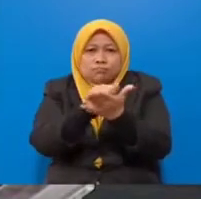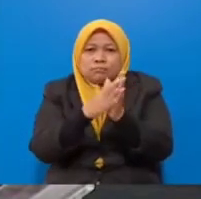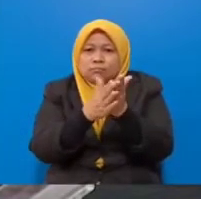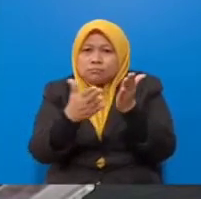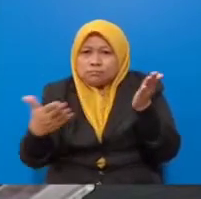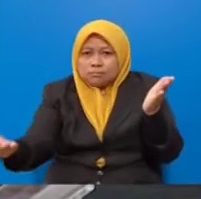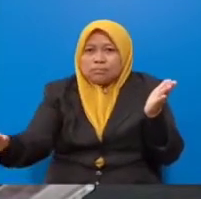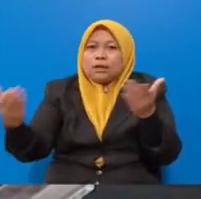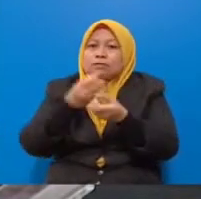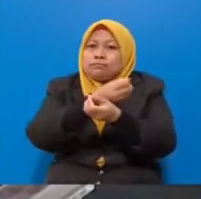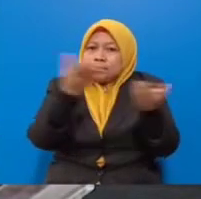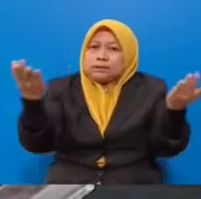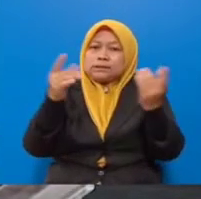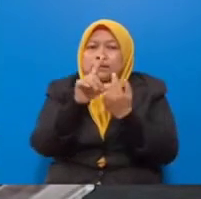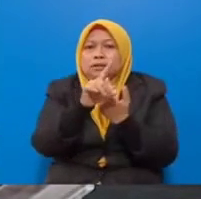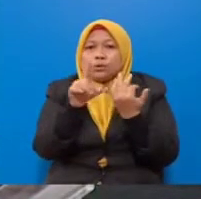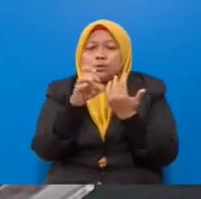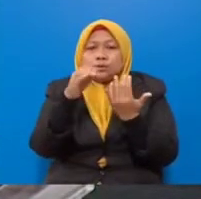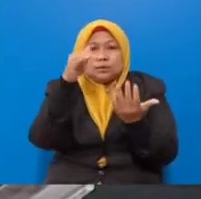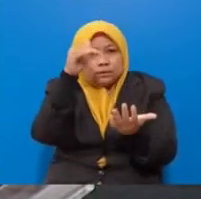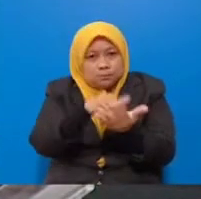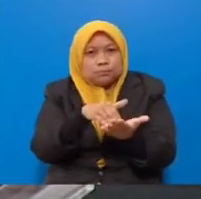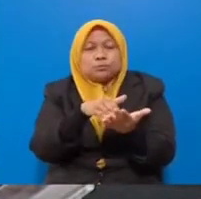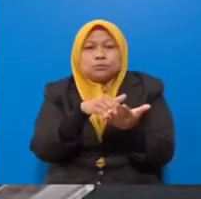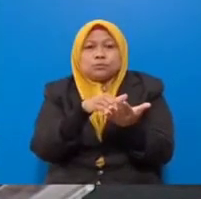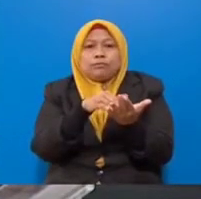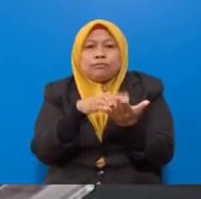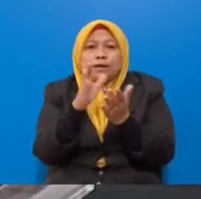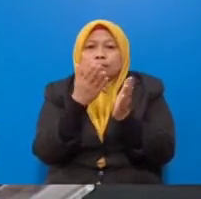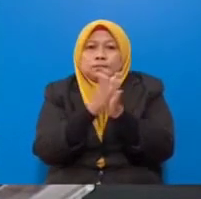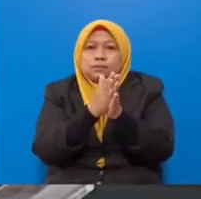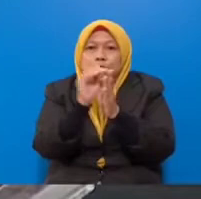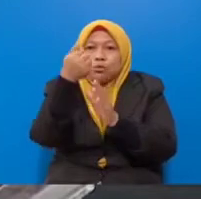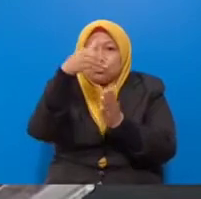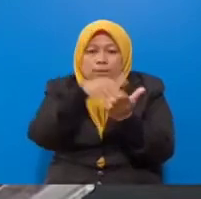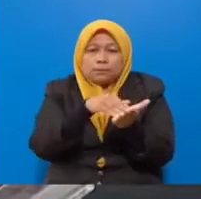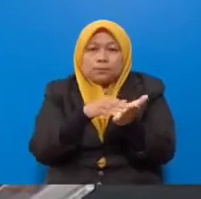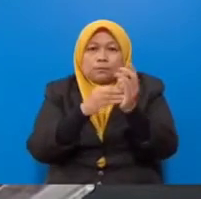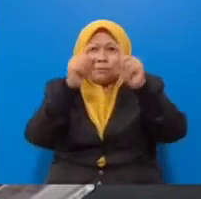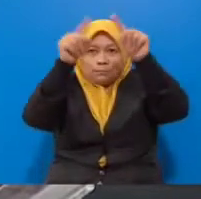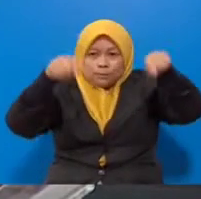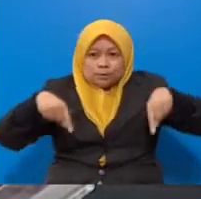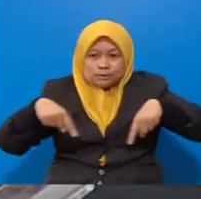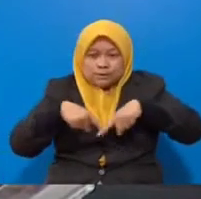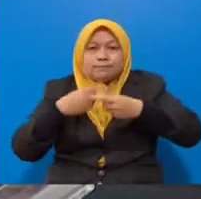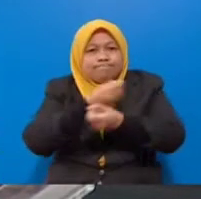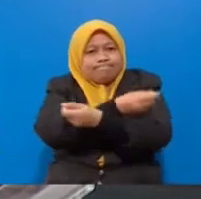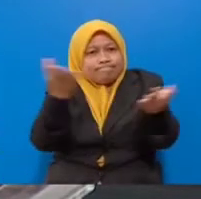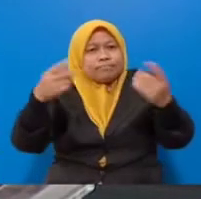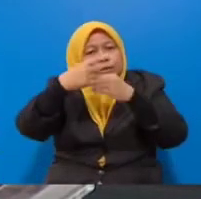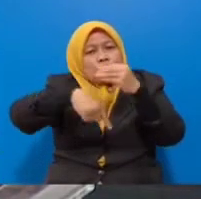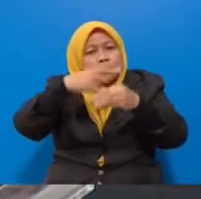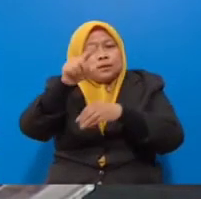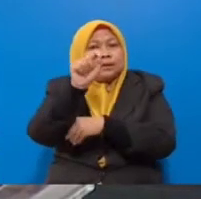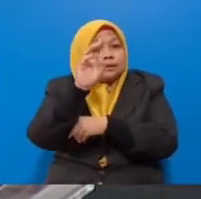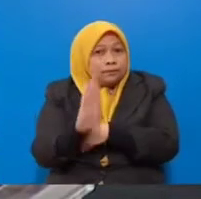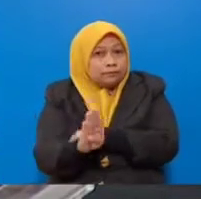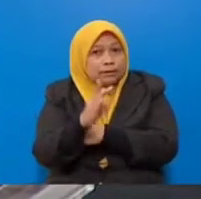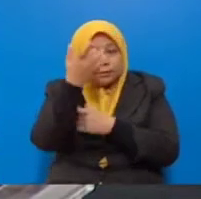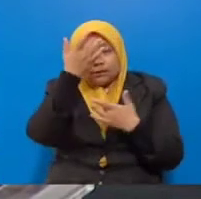sejumlah Rp100 salah Hai dan 10.000 poster bagaikan penyakit.tb keseluruh negeri